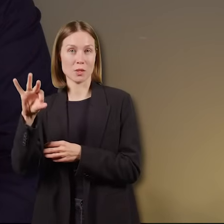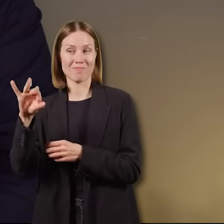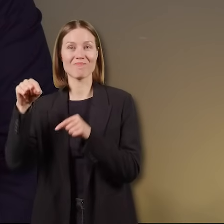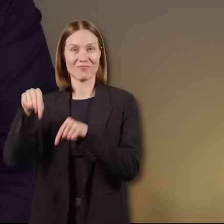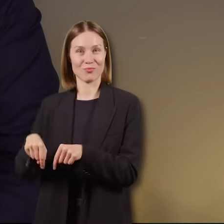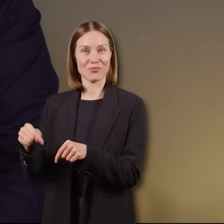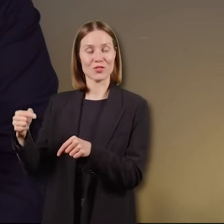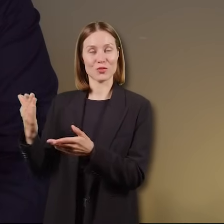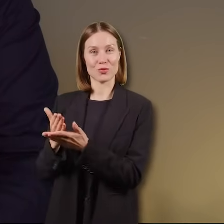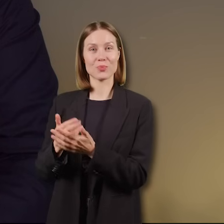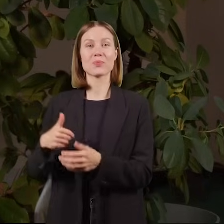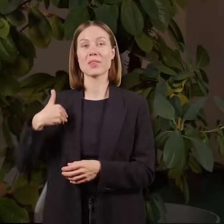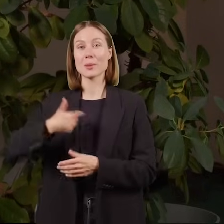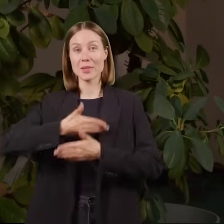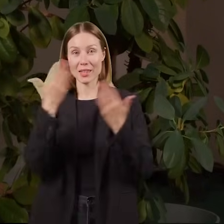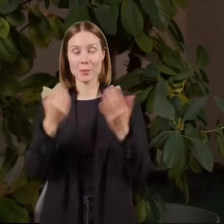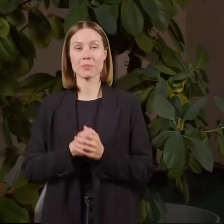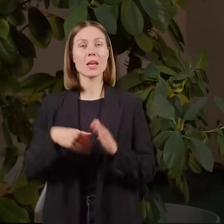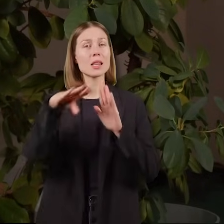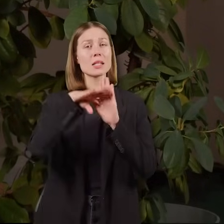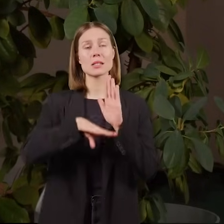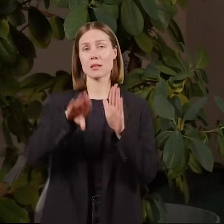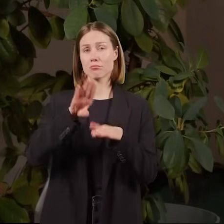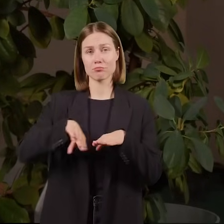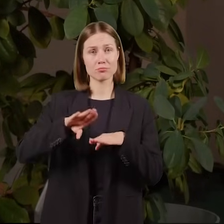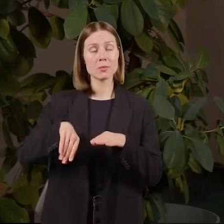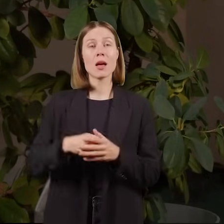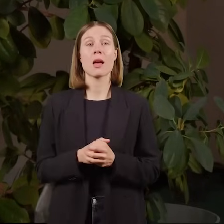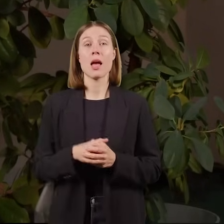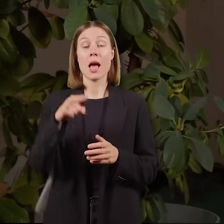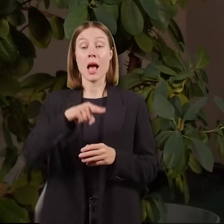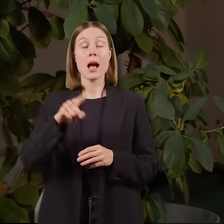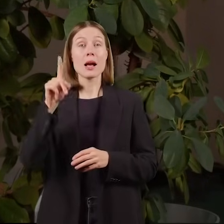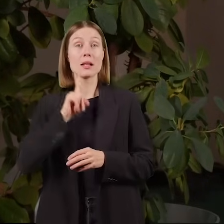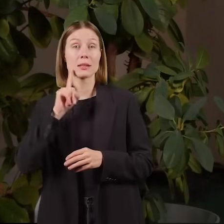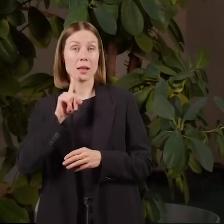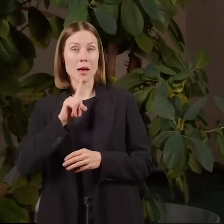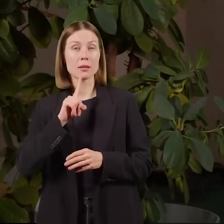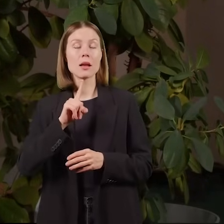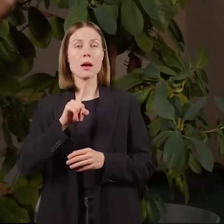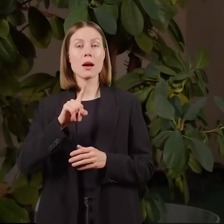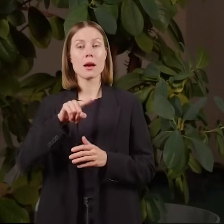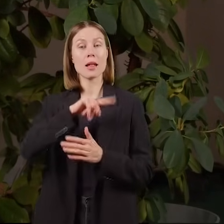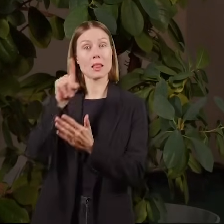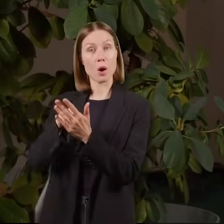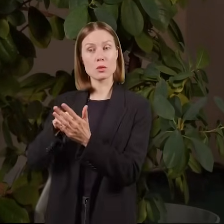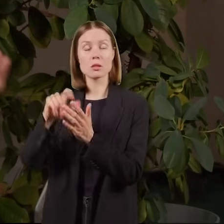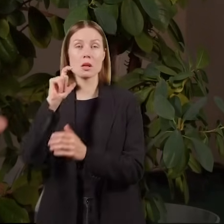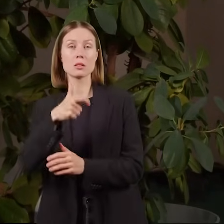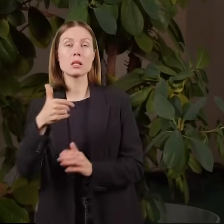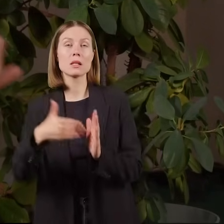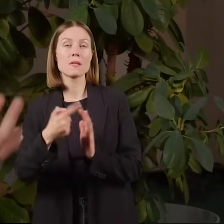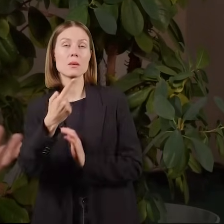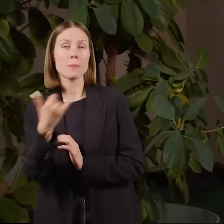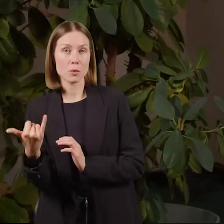studijoje. Labą dieną. Taisyklės paprastos, kandidatas turi vieną minutę atsakyti į klausimą, jeigu esat minimas ar